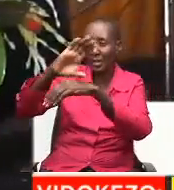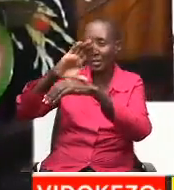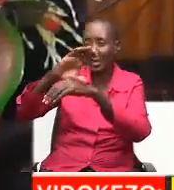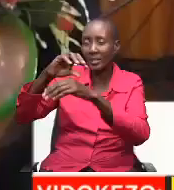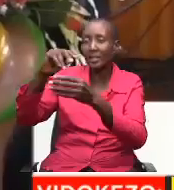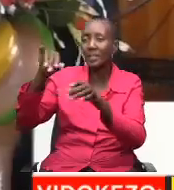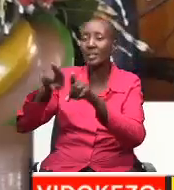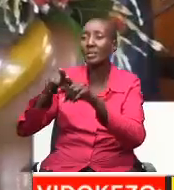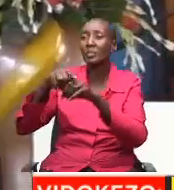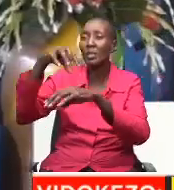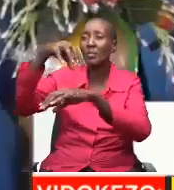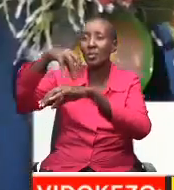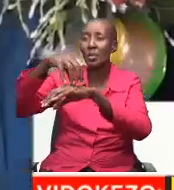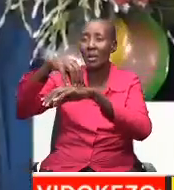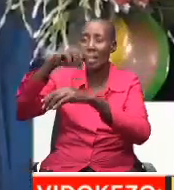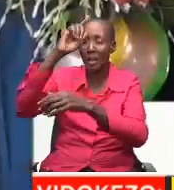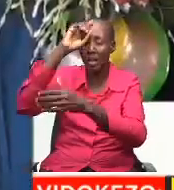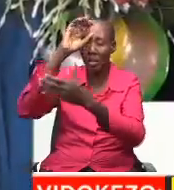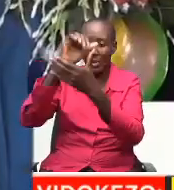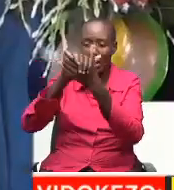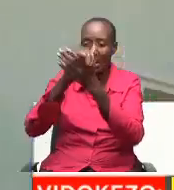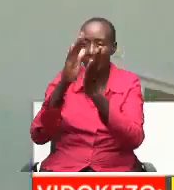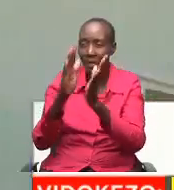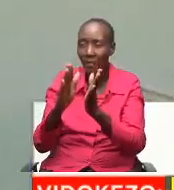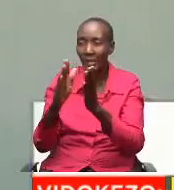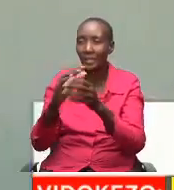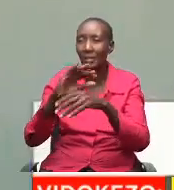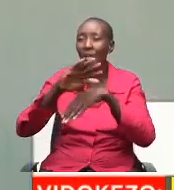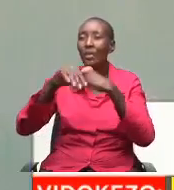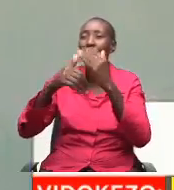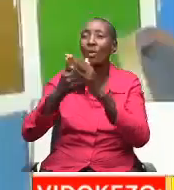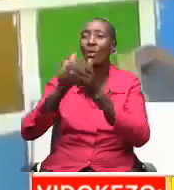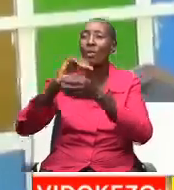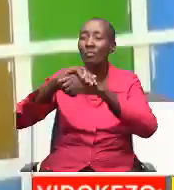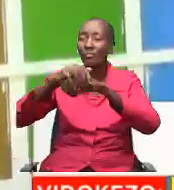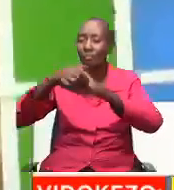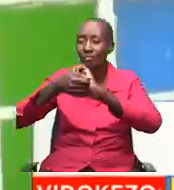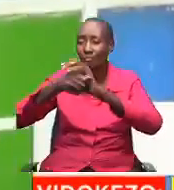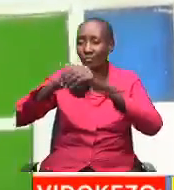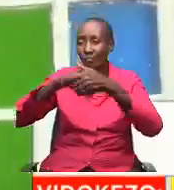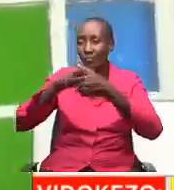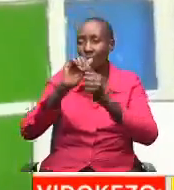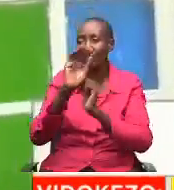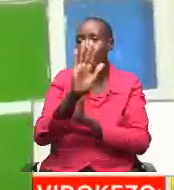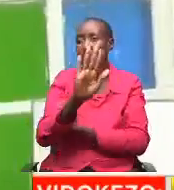misikiti, waumini walijitosa katika zoezi zima la kuosha mikono yao.